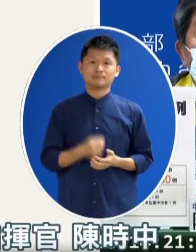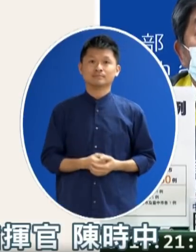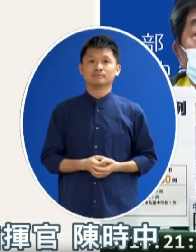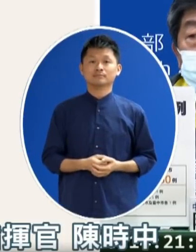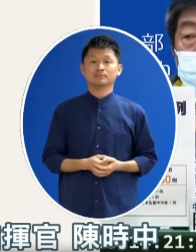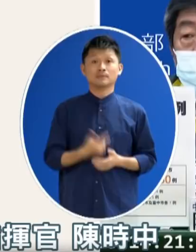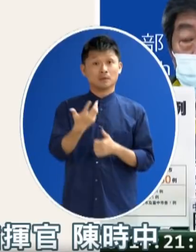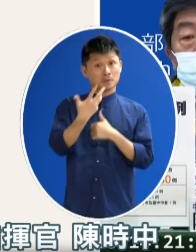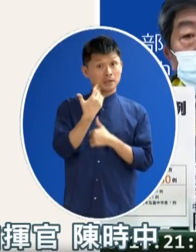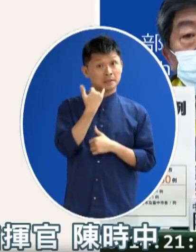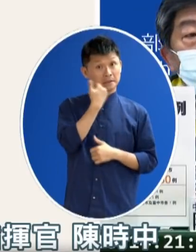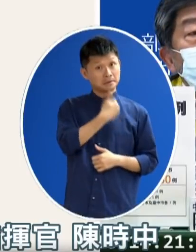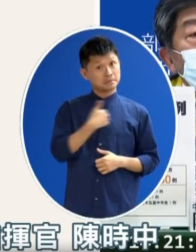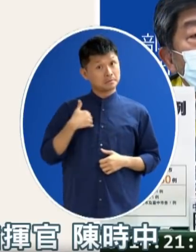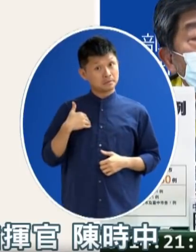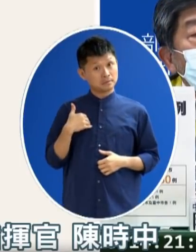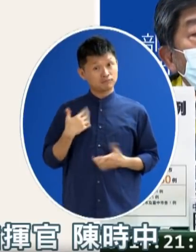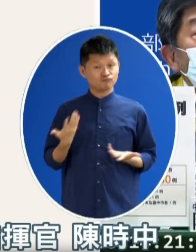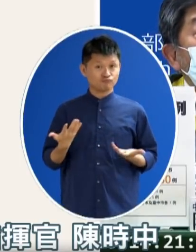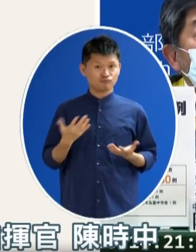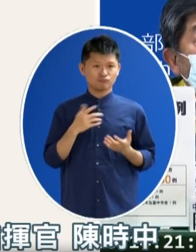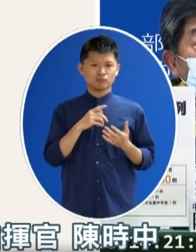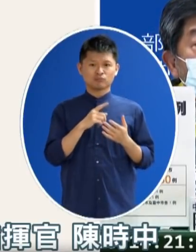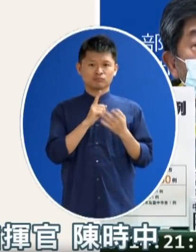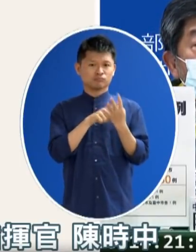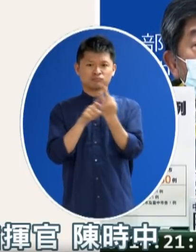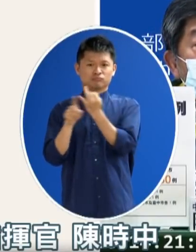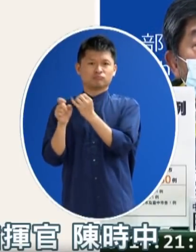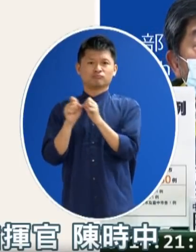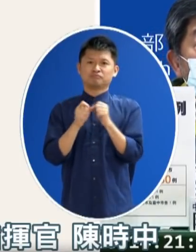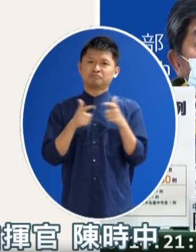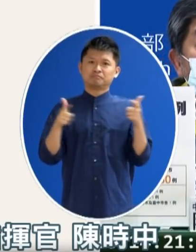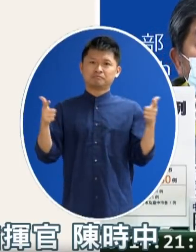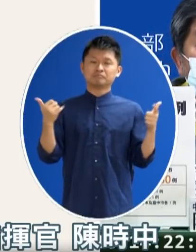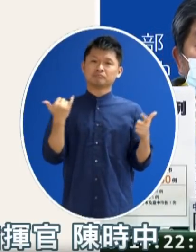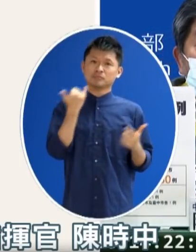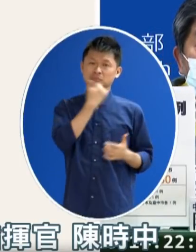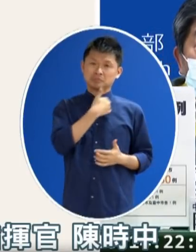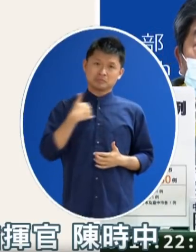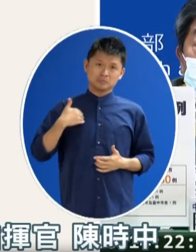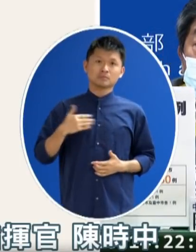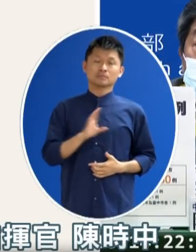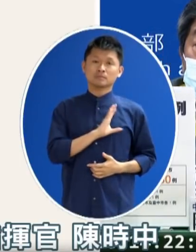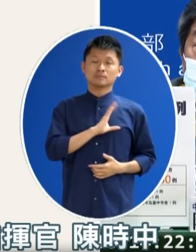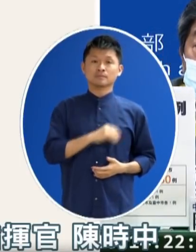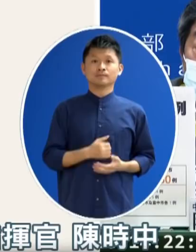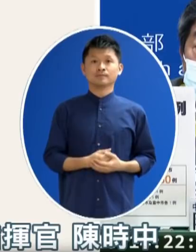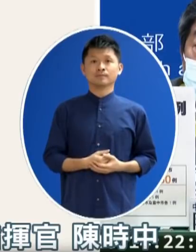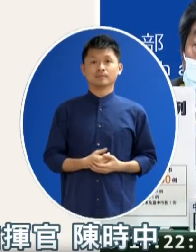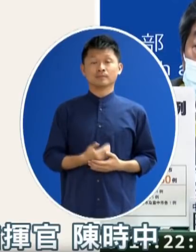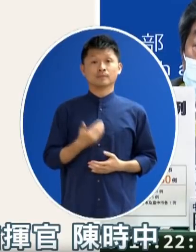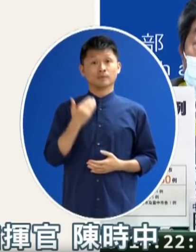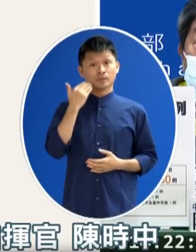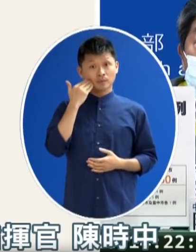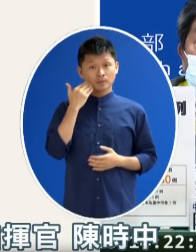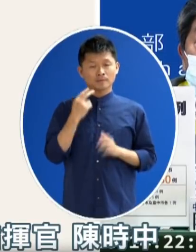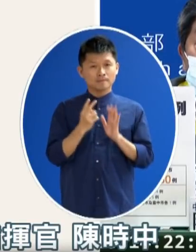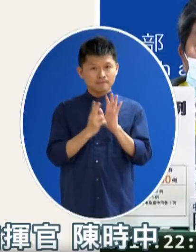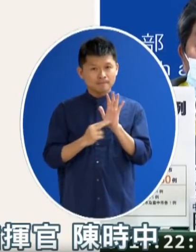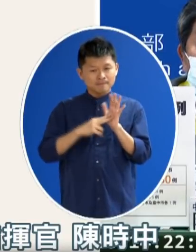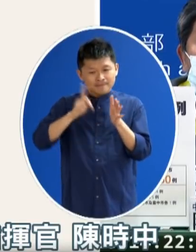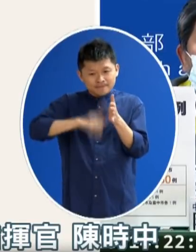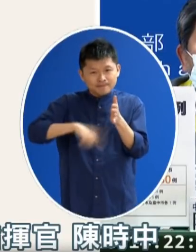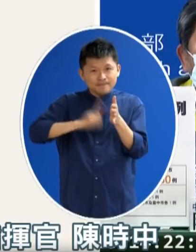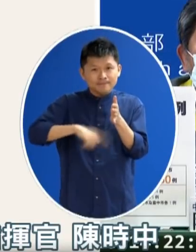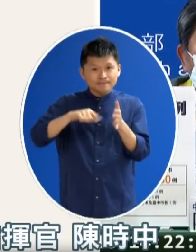可能性，那当然任何可能都会有。好，可是在但是以比较用比较大家能够了解的角